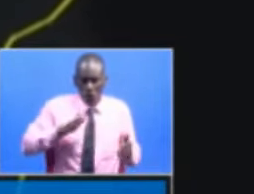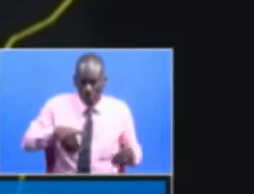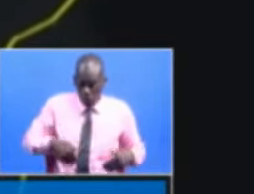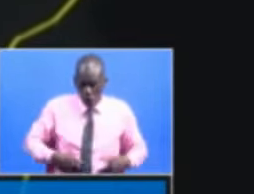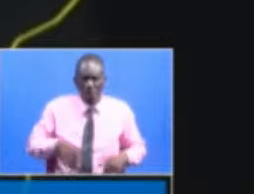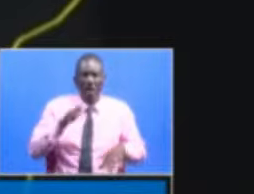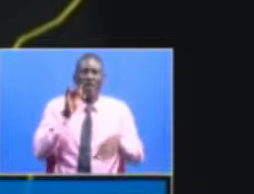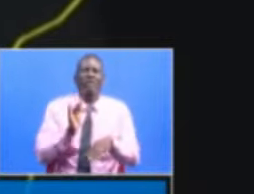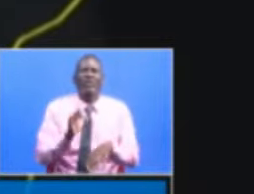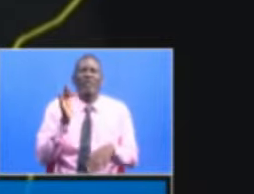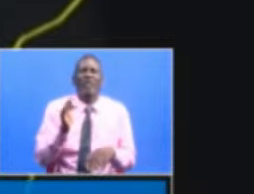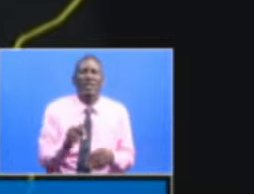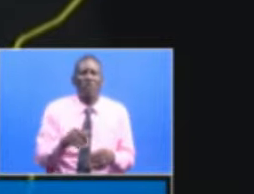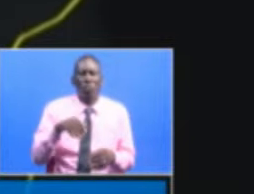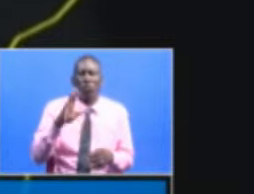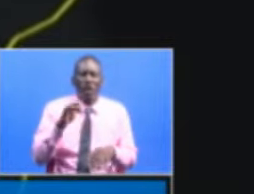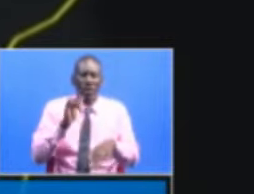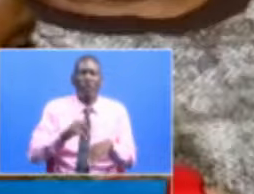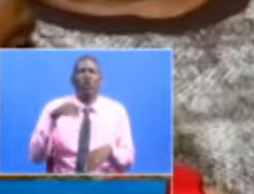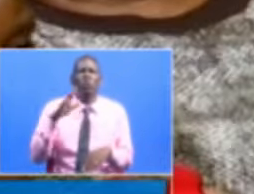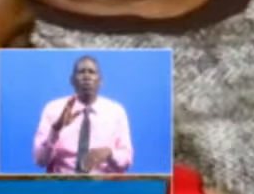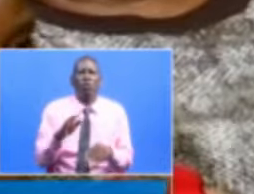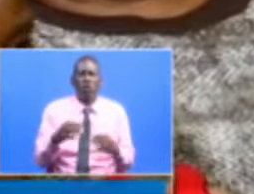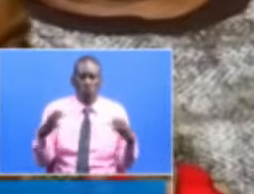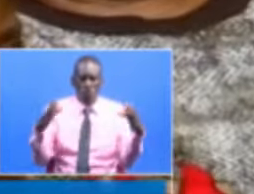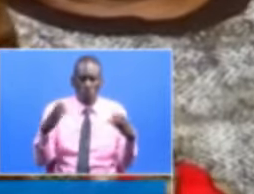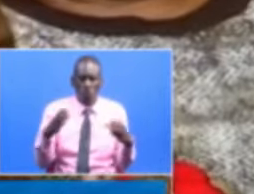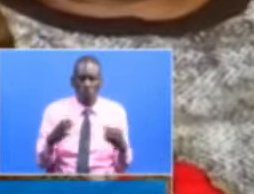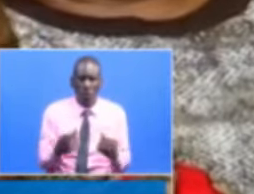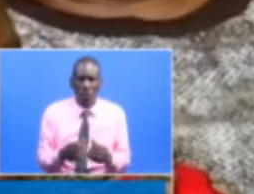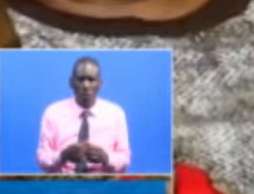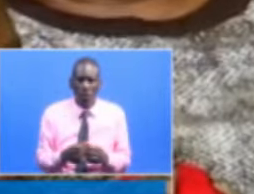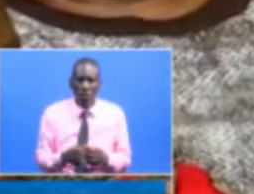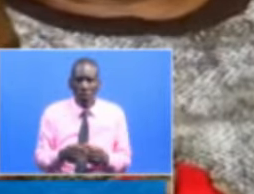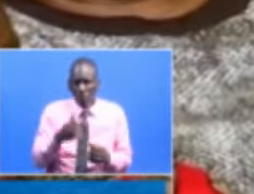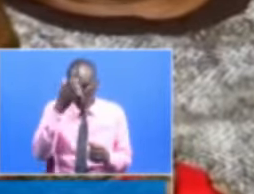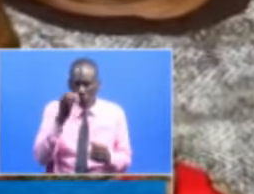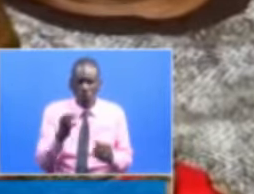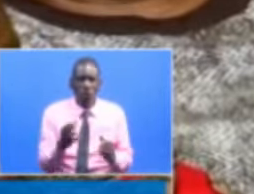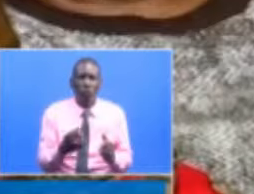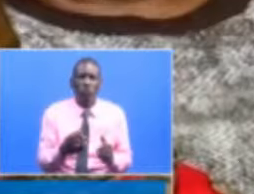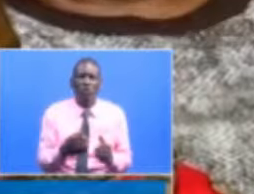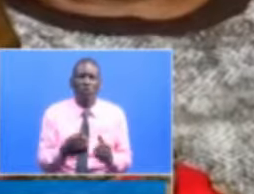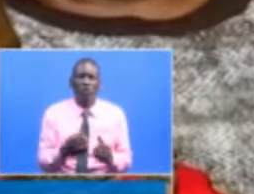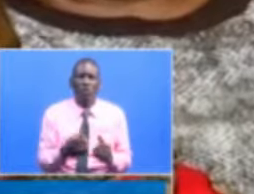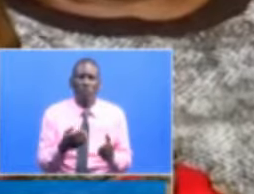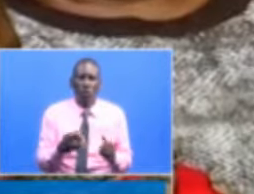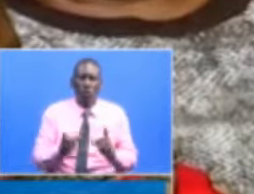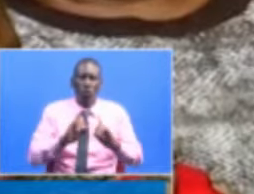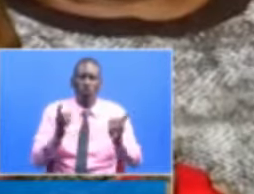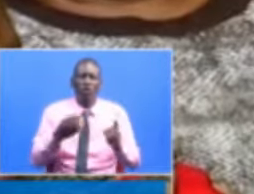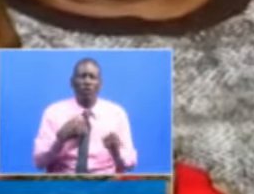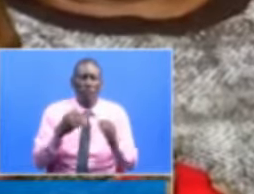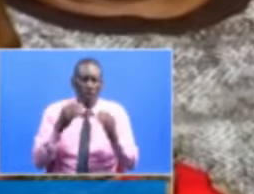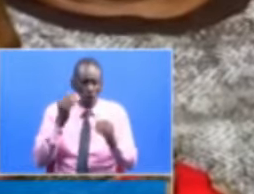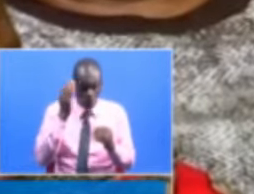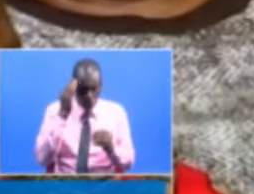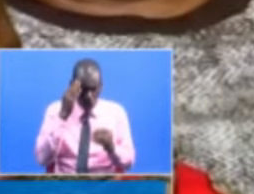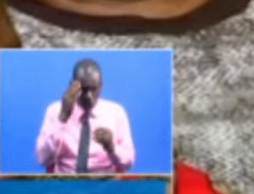affected sana kwa jamii kwa sababu lack of knowledge, lack